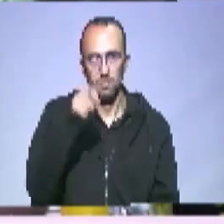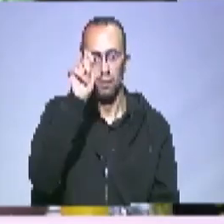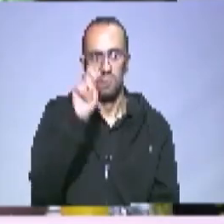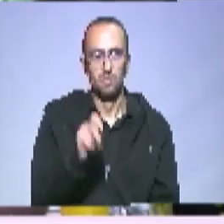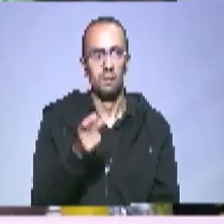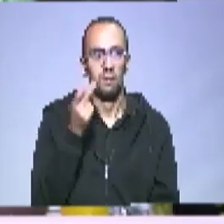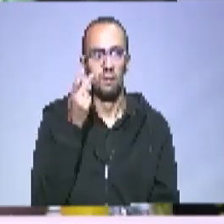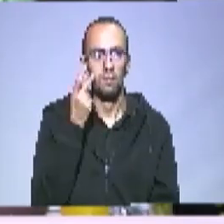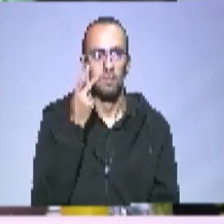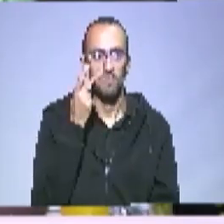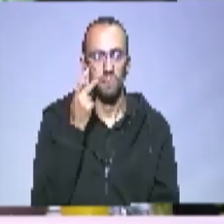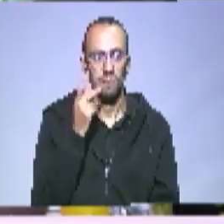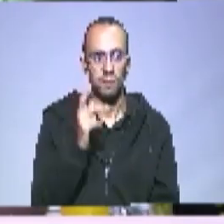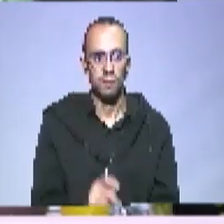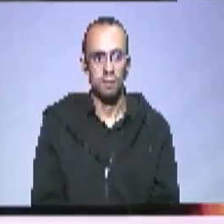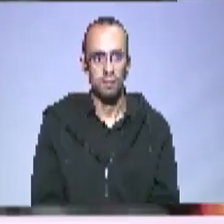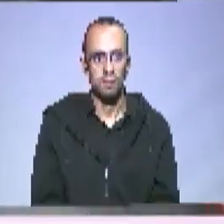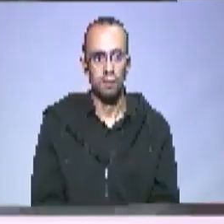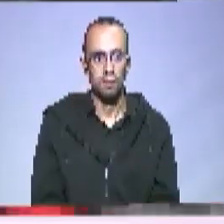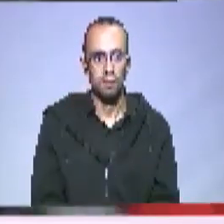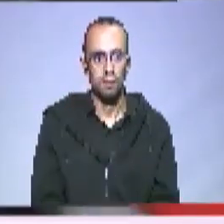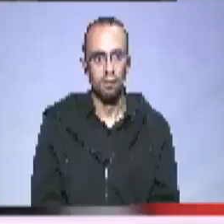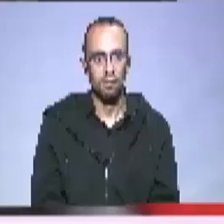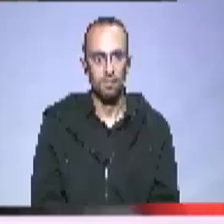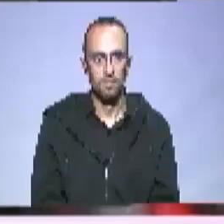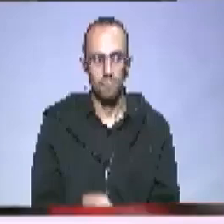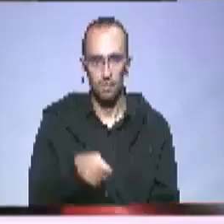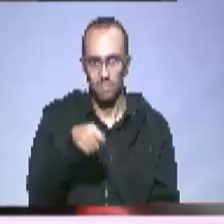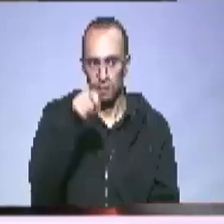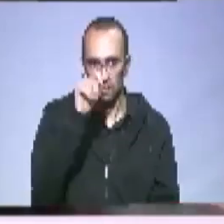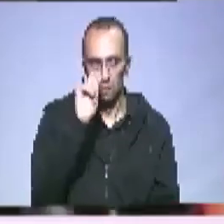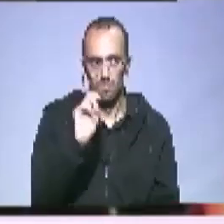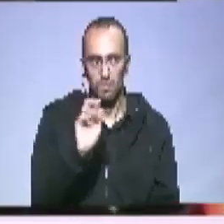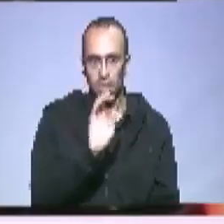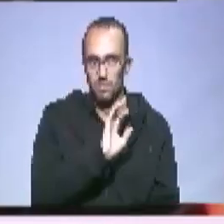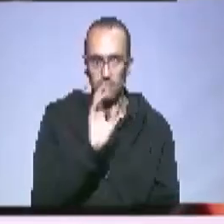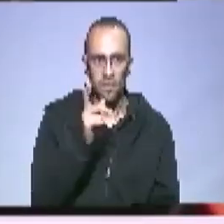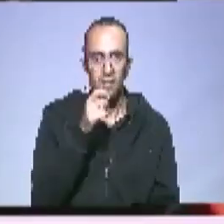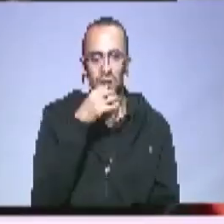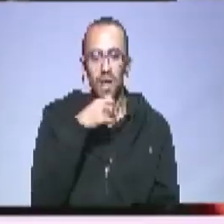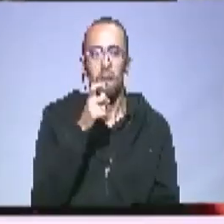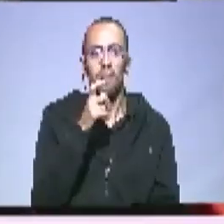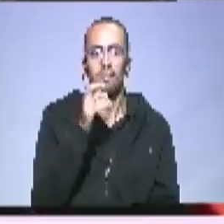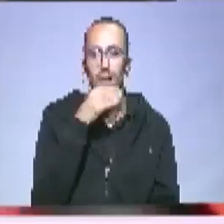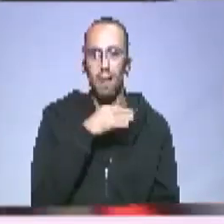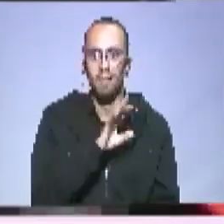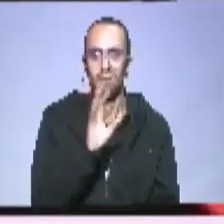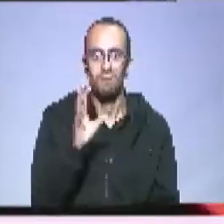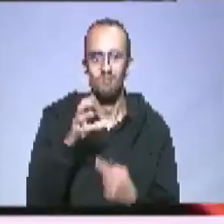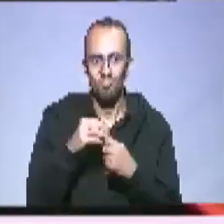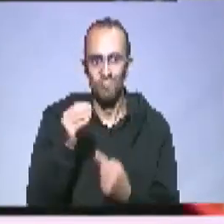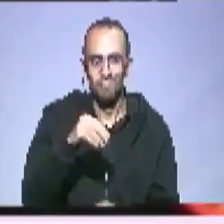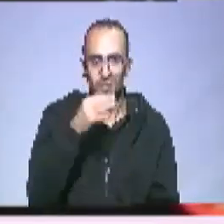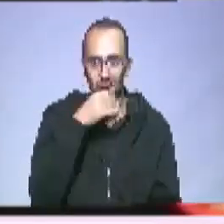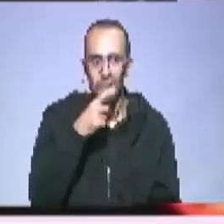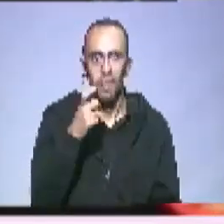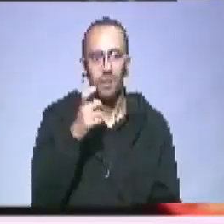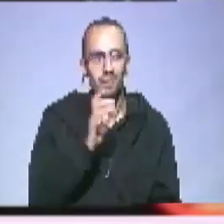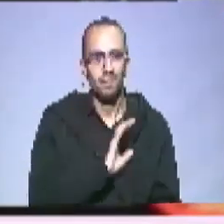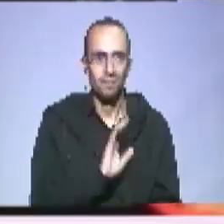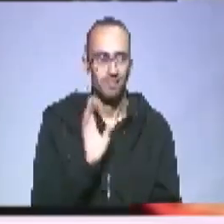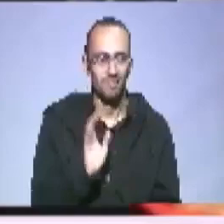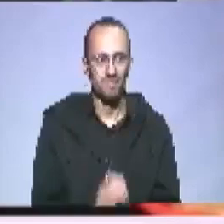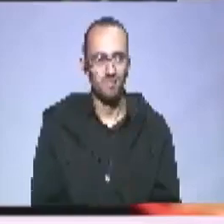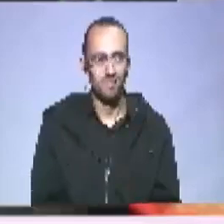بص القوام بقى بالعرق بتاعها بالمشروم اهو، جمبري كله جمبري اهو. فاحنا دلوقتي هنعمل